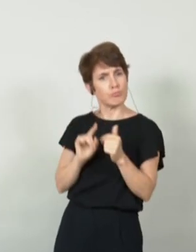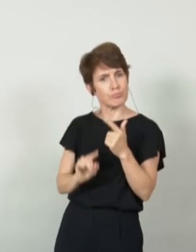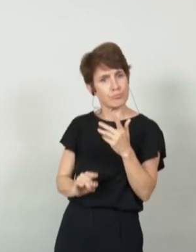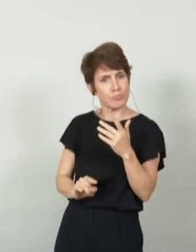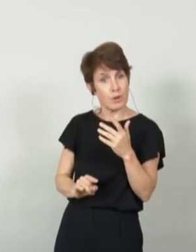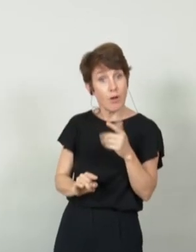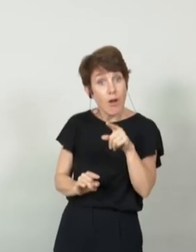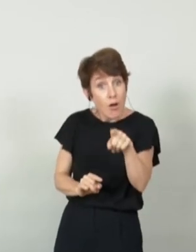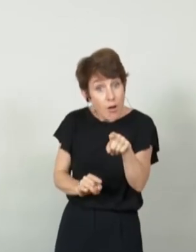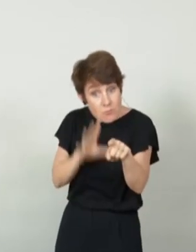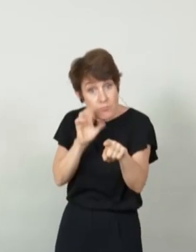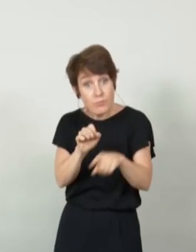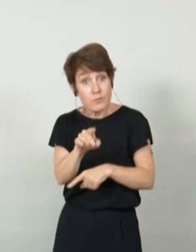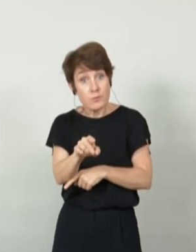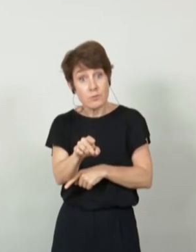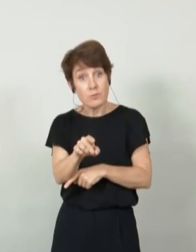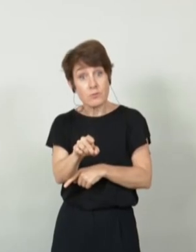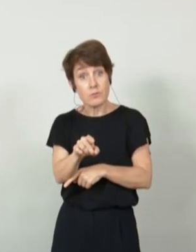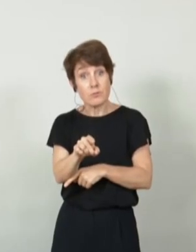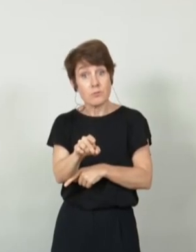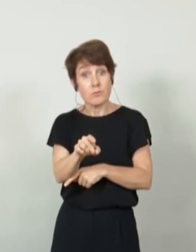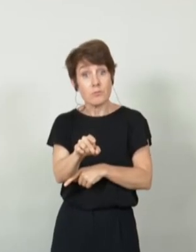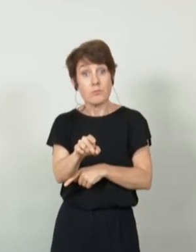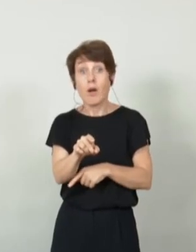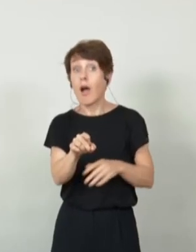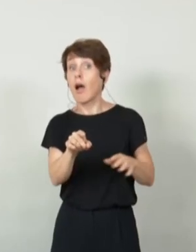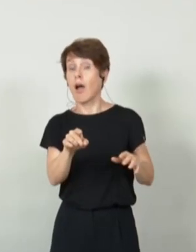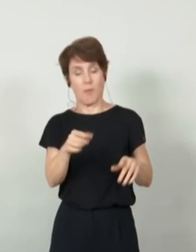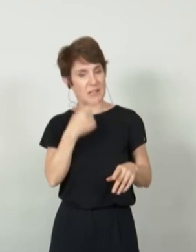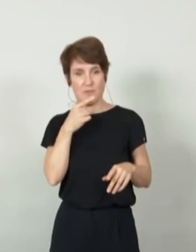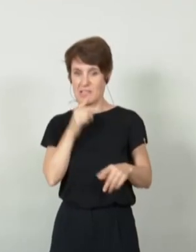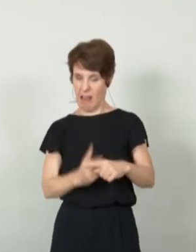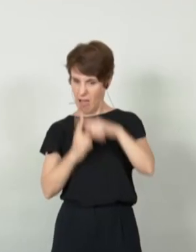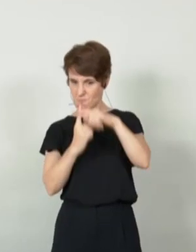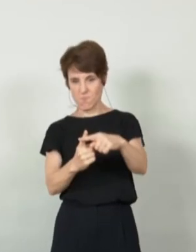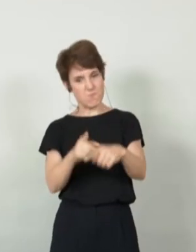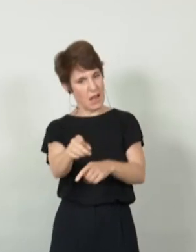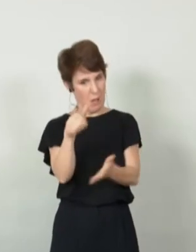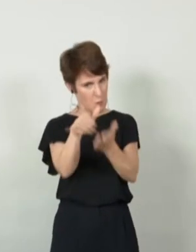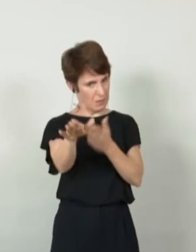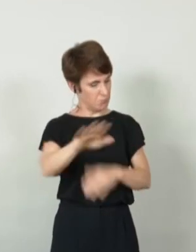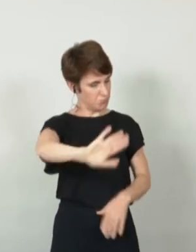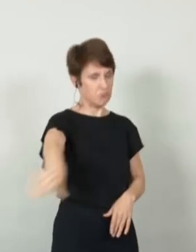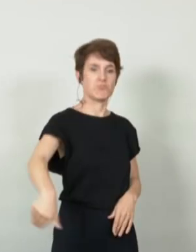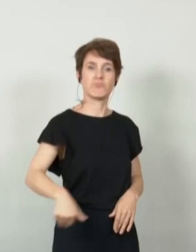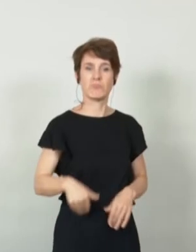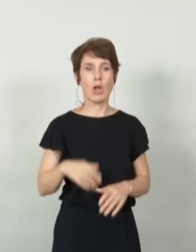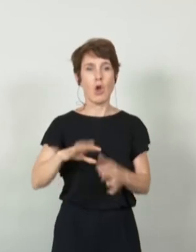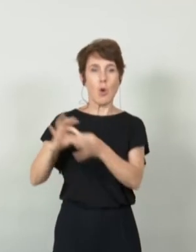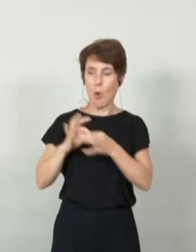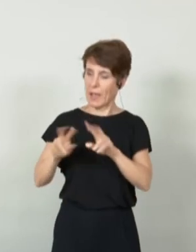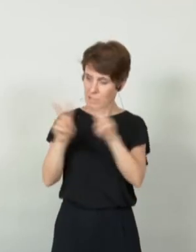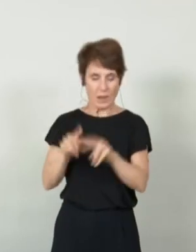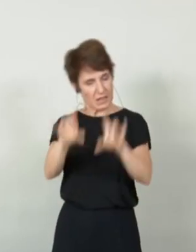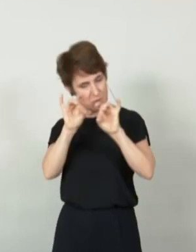votre politique internationale et bien quiconque vous le jugerez n'a pas de place dans cette coopération je